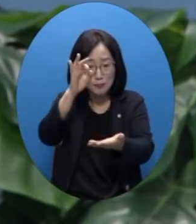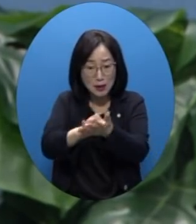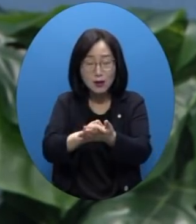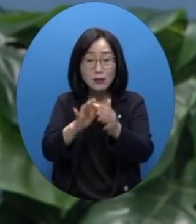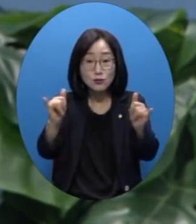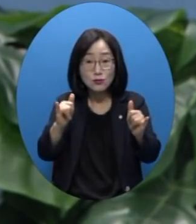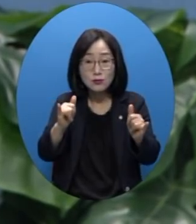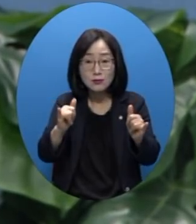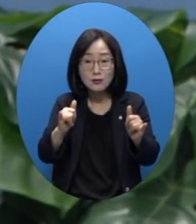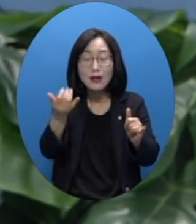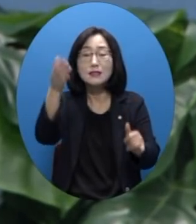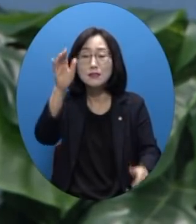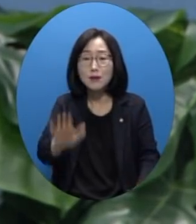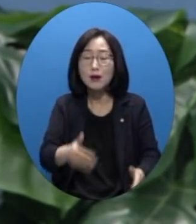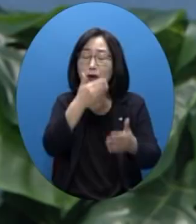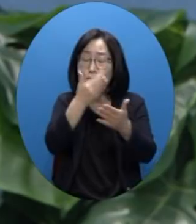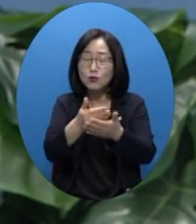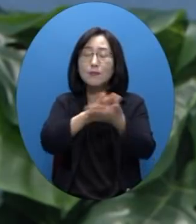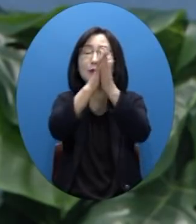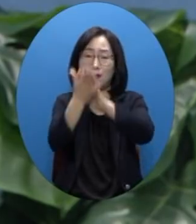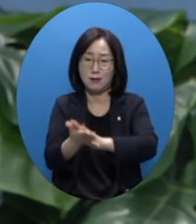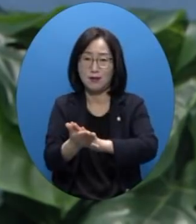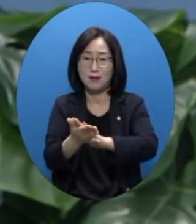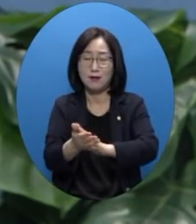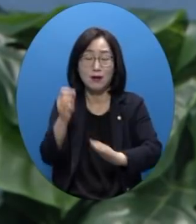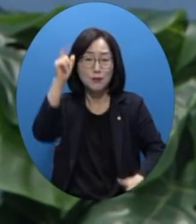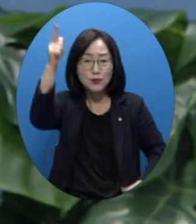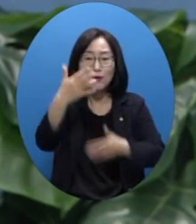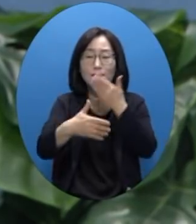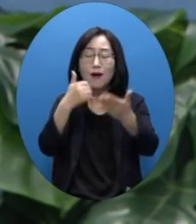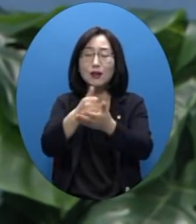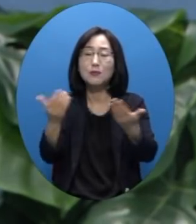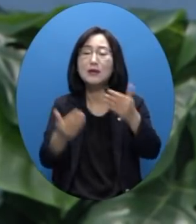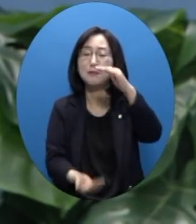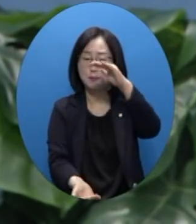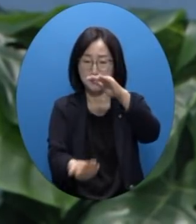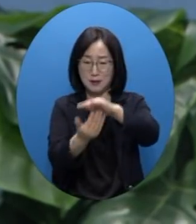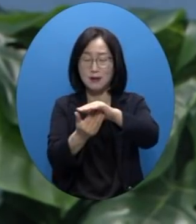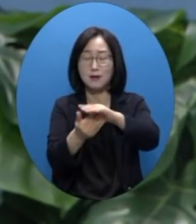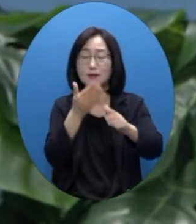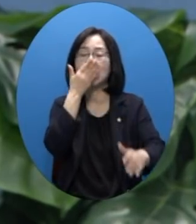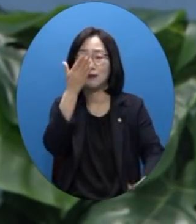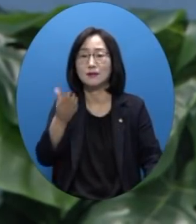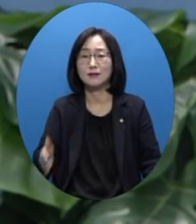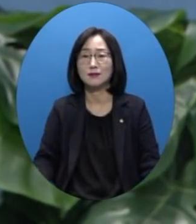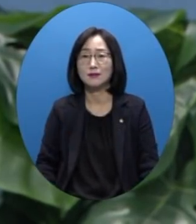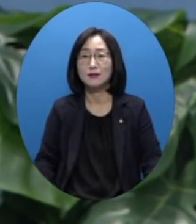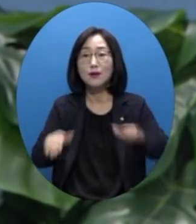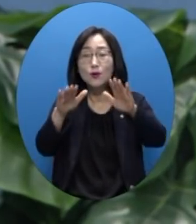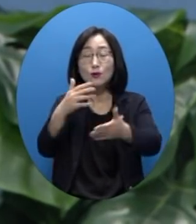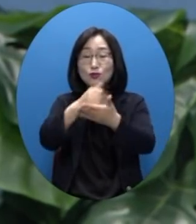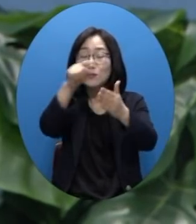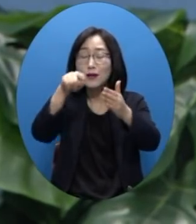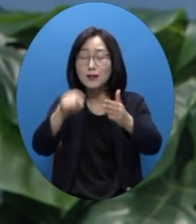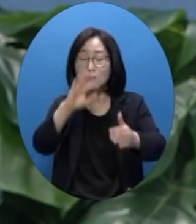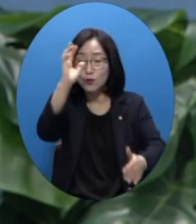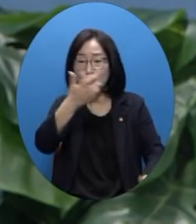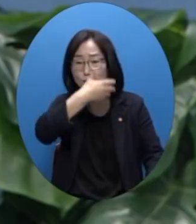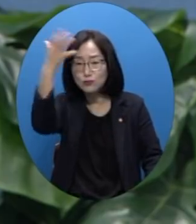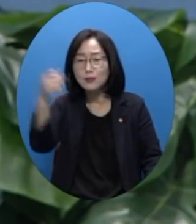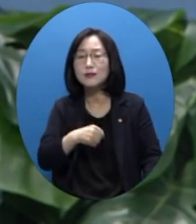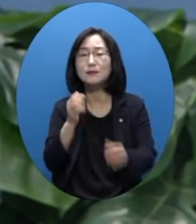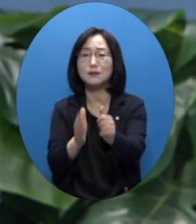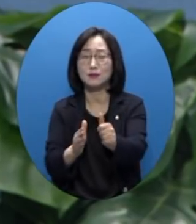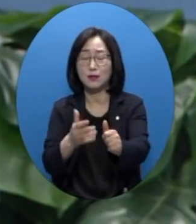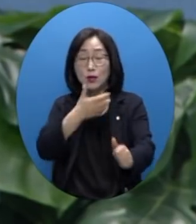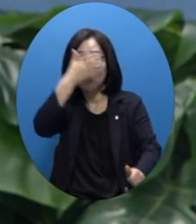할지라도 귀한 존재로 바뀌어져서 위대한 하나님의 역사를 이루게 되는 것입니다. 오늘 주님 안에서 거룩한 꿈을 꾸십시오.